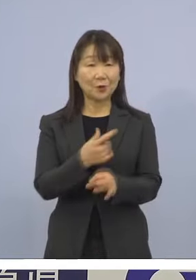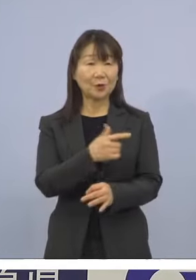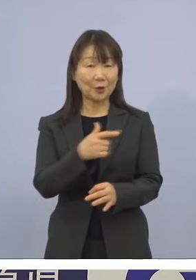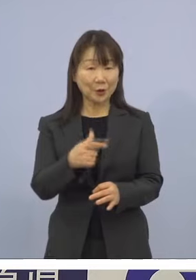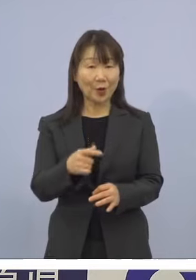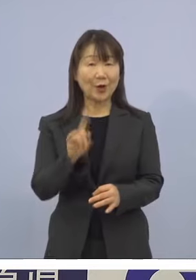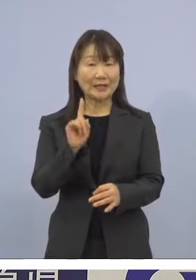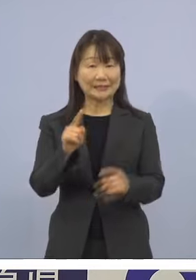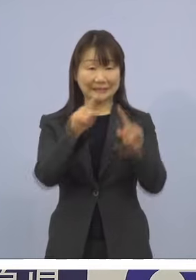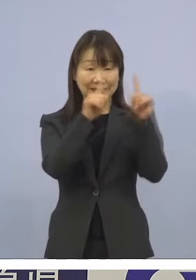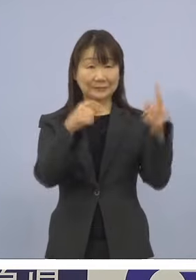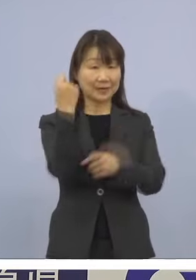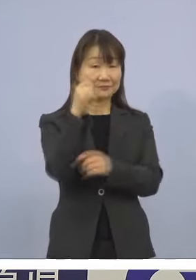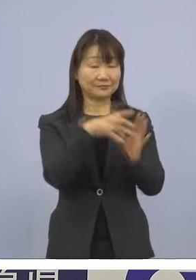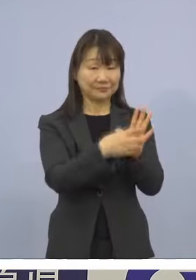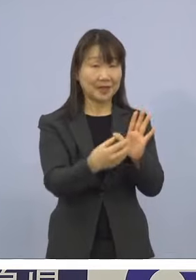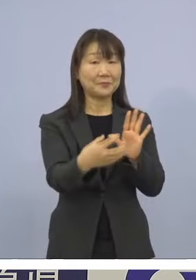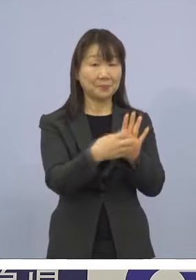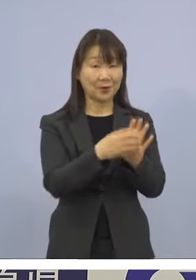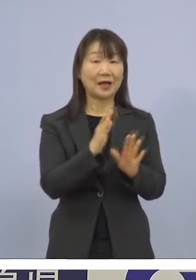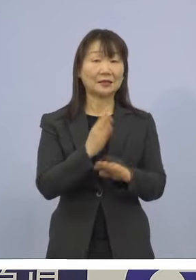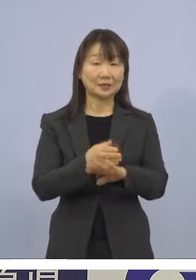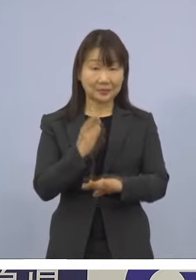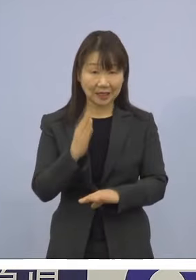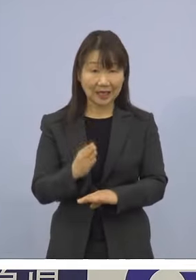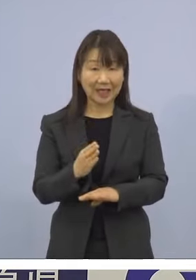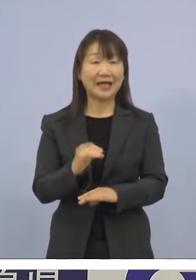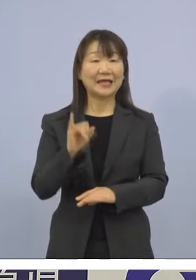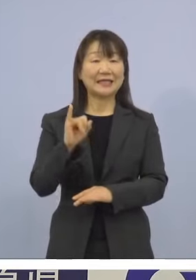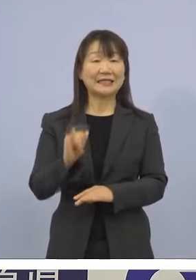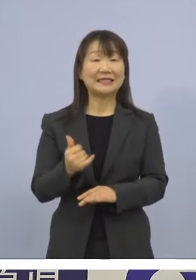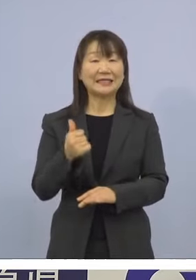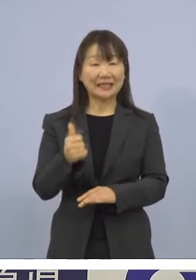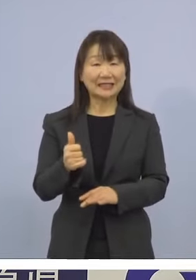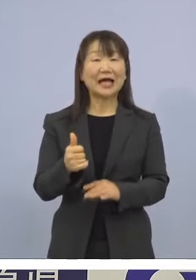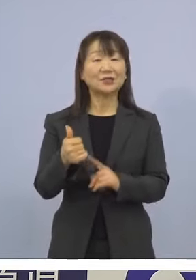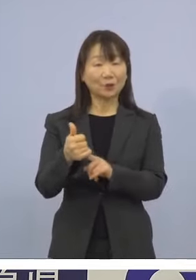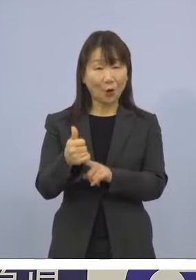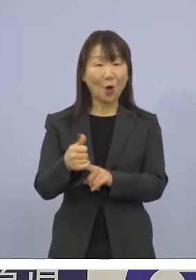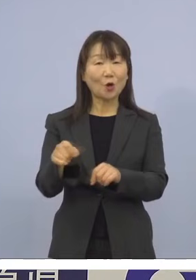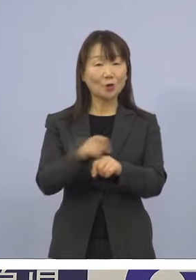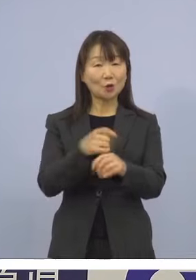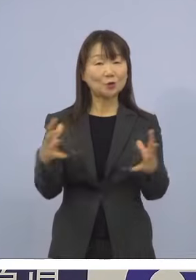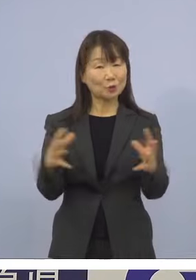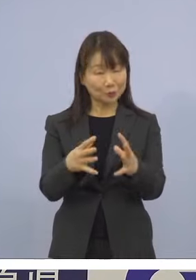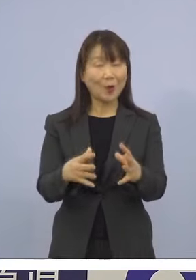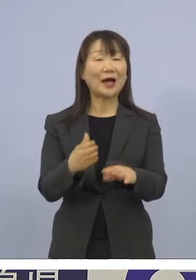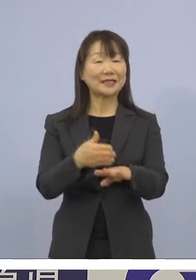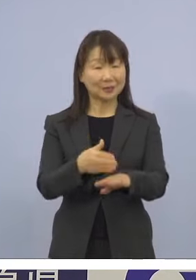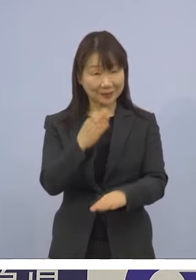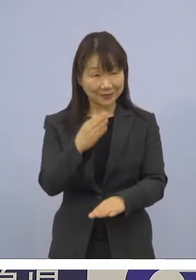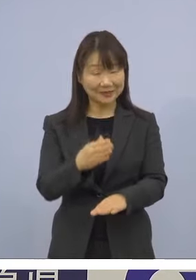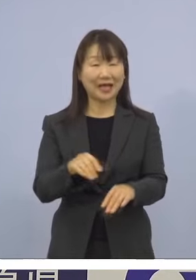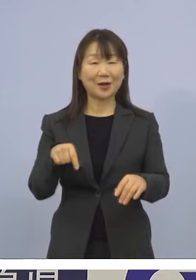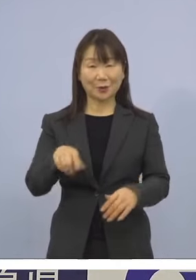。またあの被災地の飯田課長の特集もありがとうございますこの場を借りて、